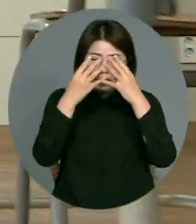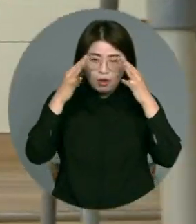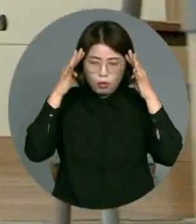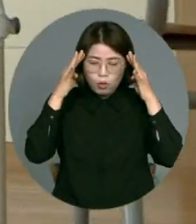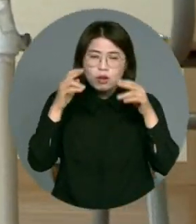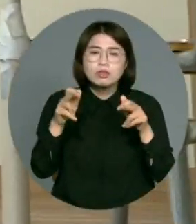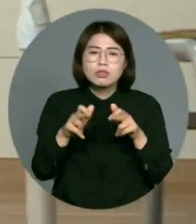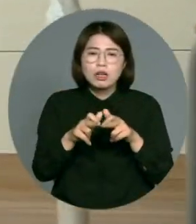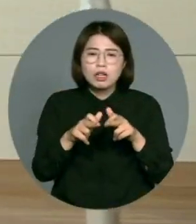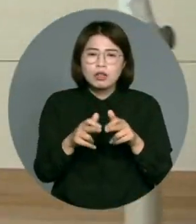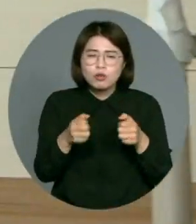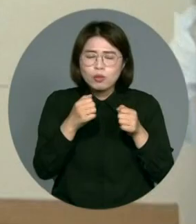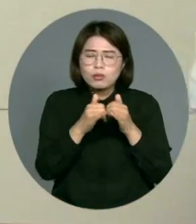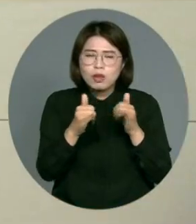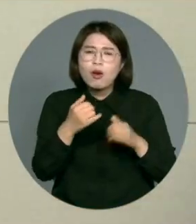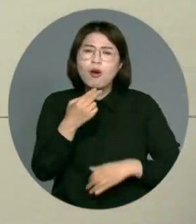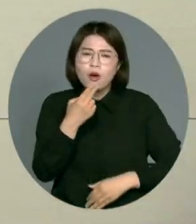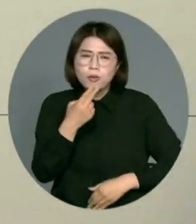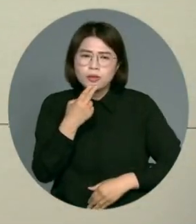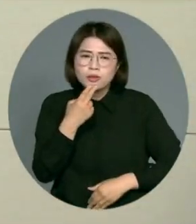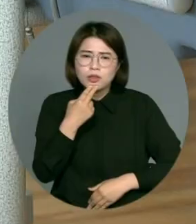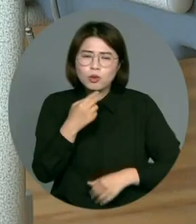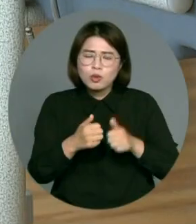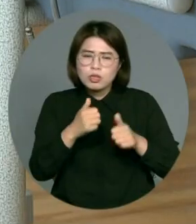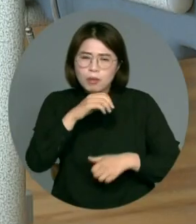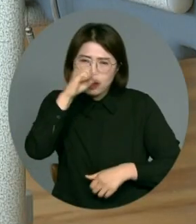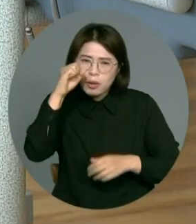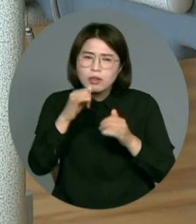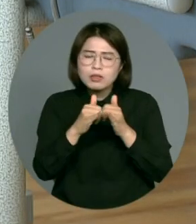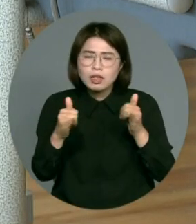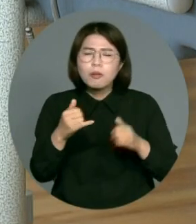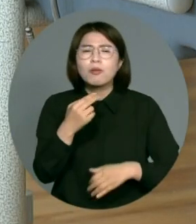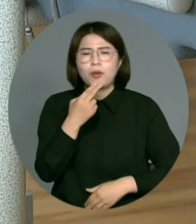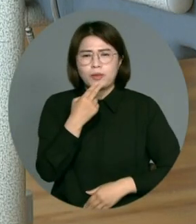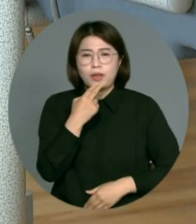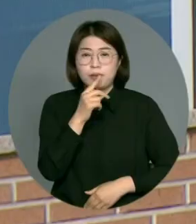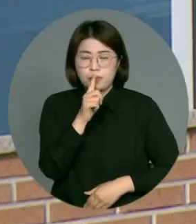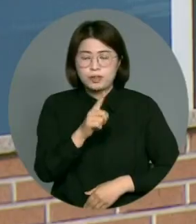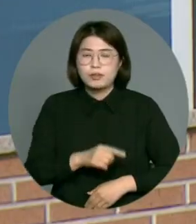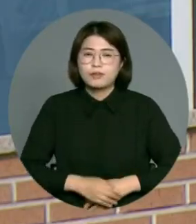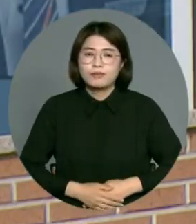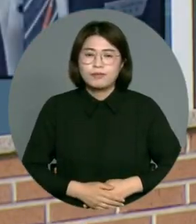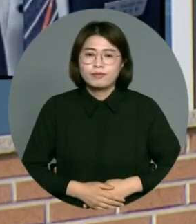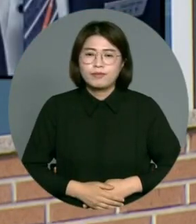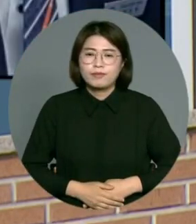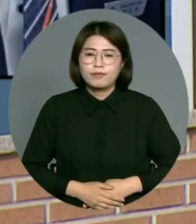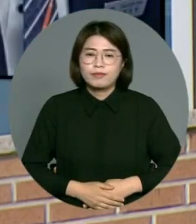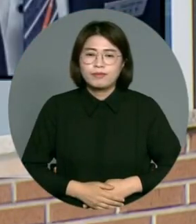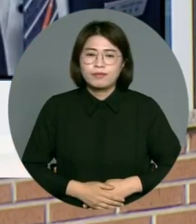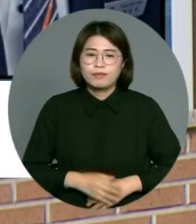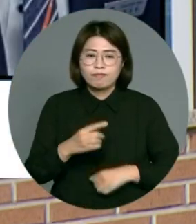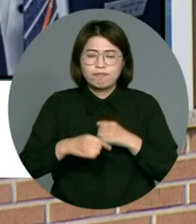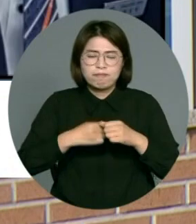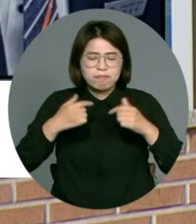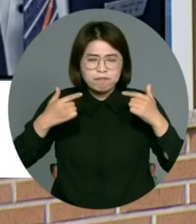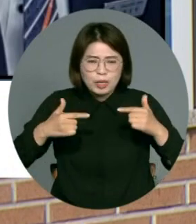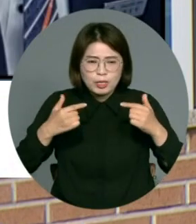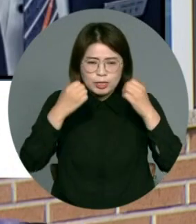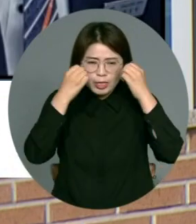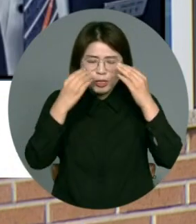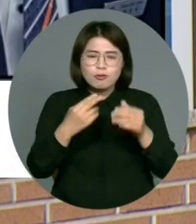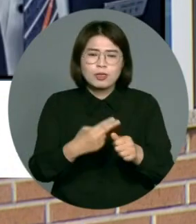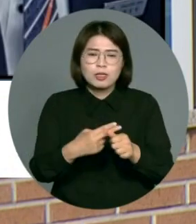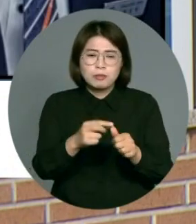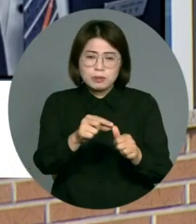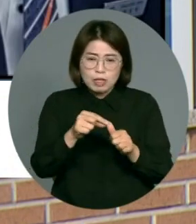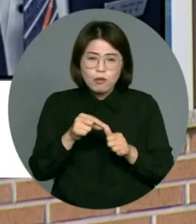없어 임용고사를 통과한 장애인 예비교원이 거의 없다고 말합니다. 매년 신규 교원을